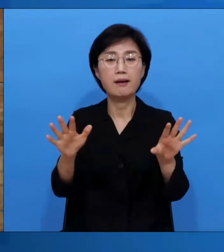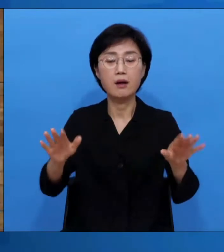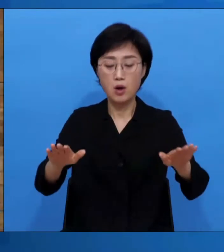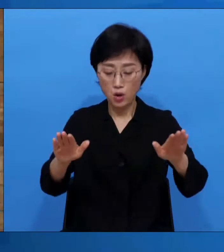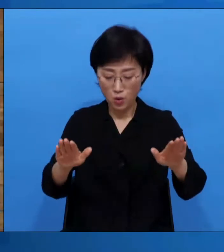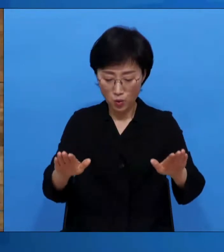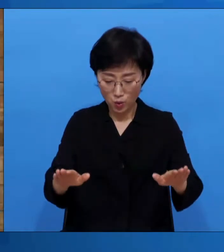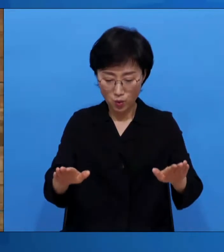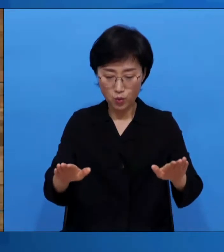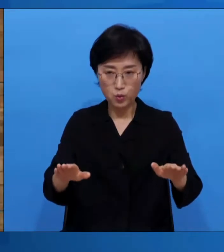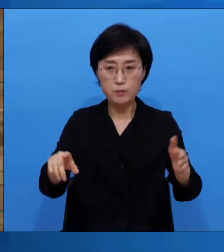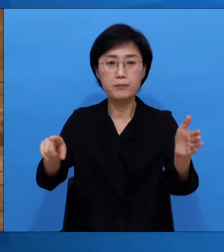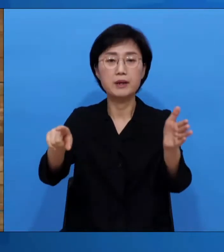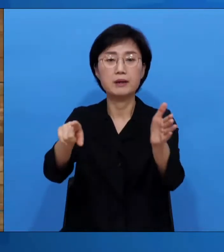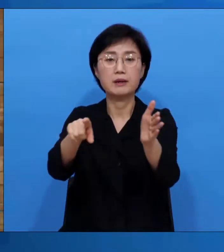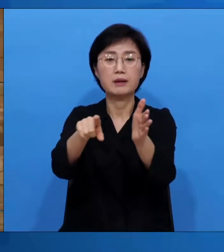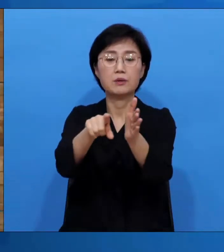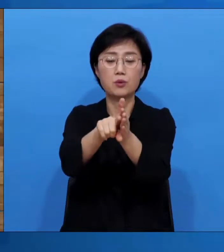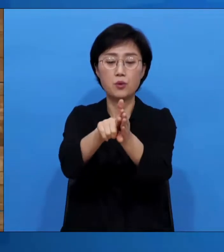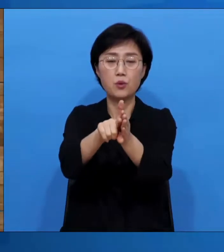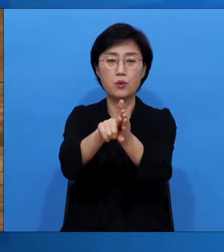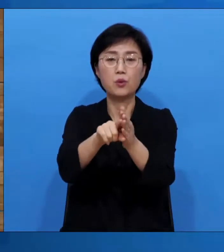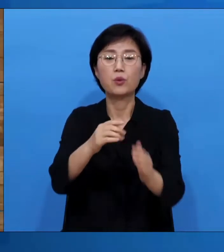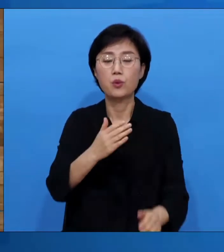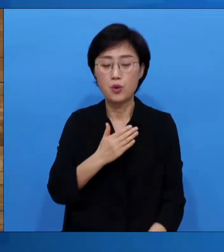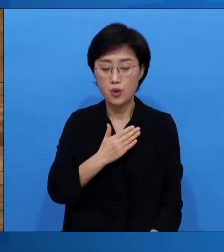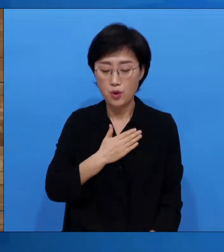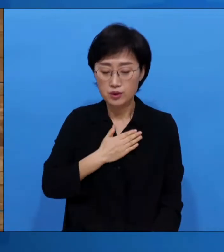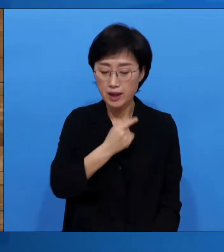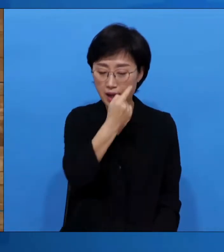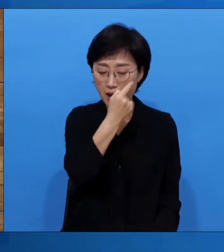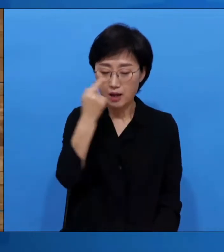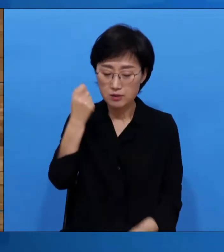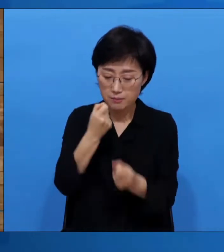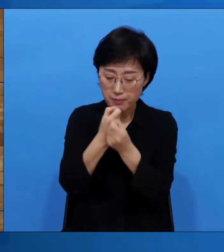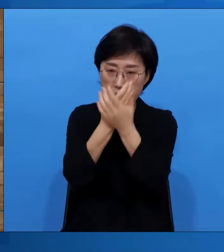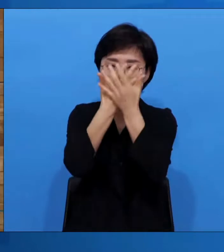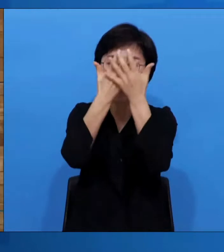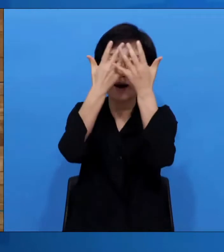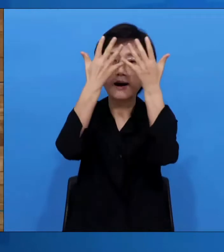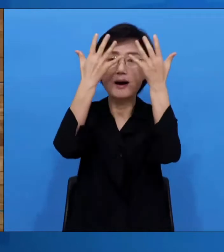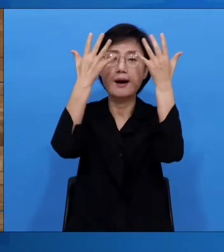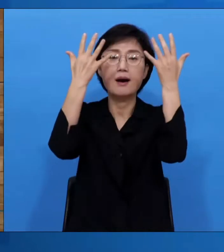사라져 오늘 믿고서 내 눈